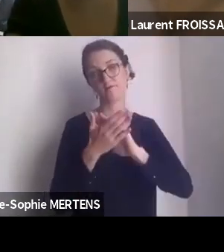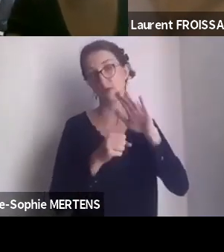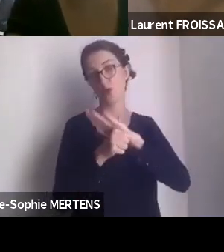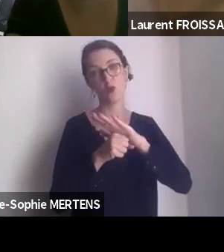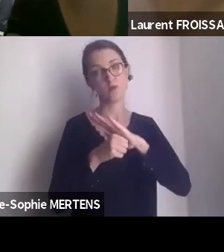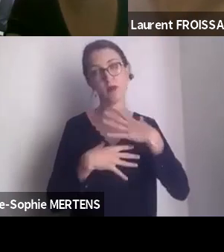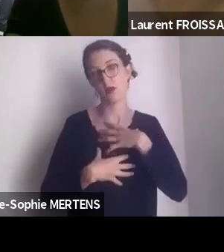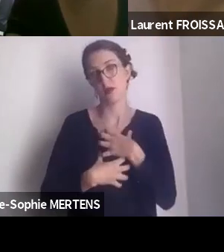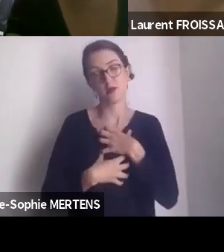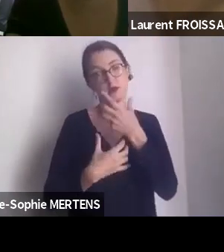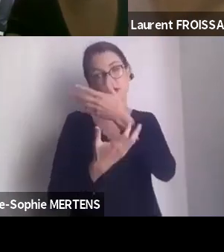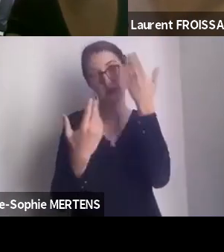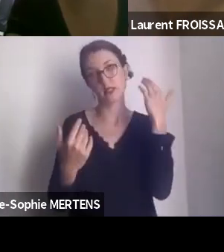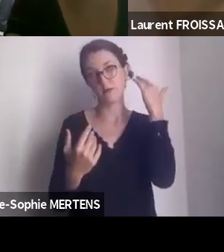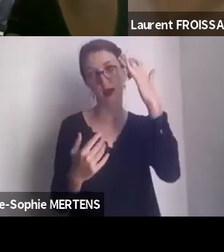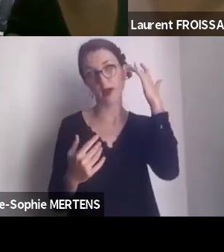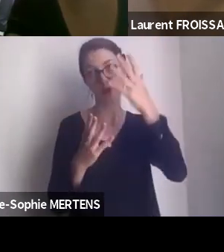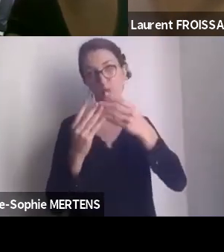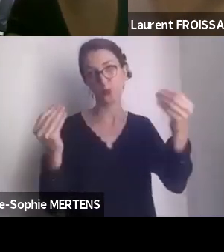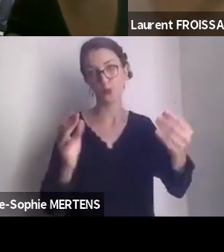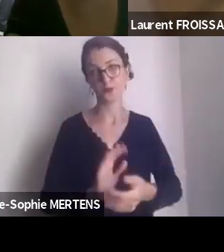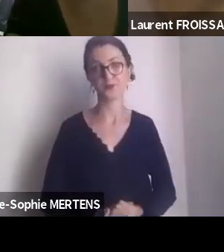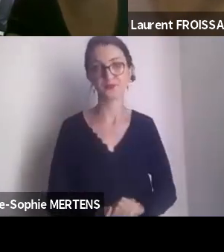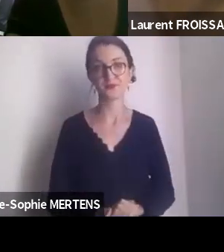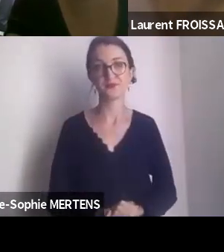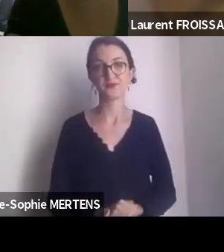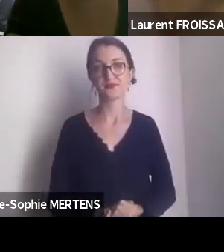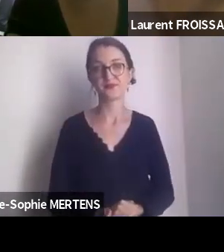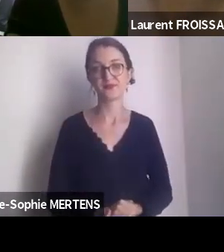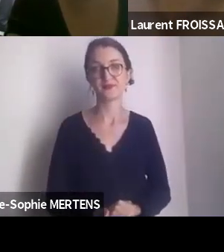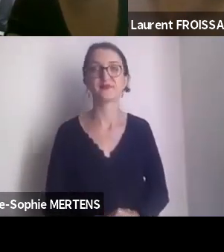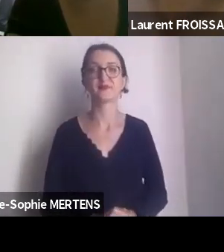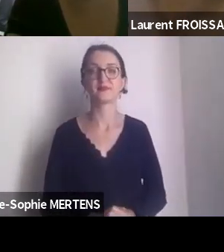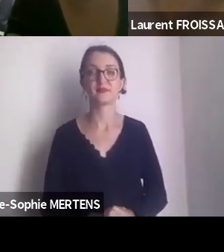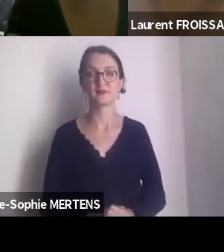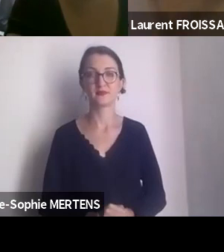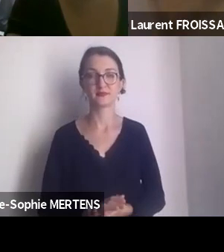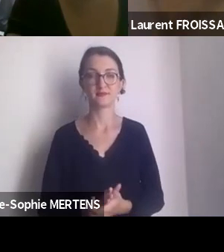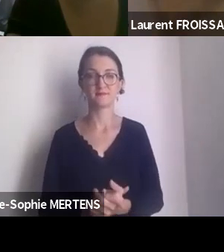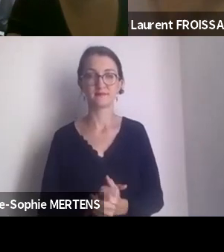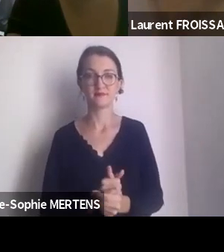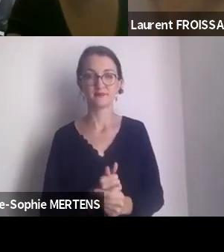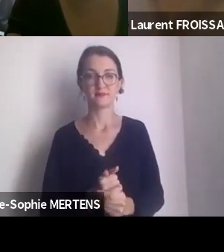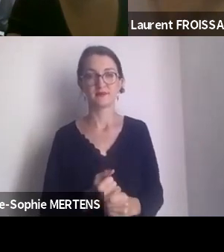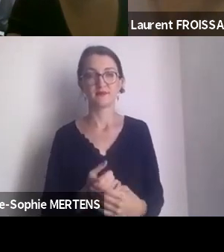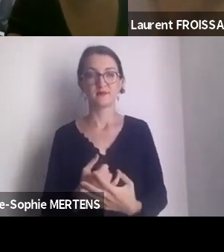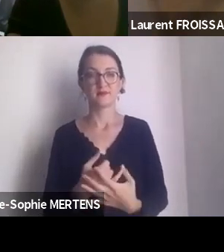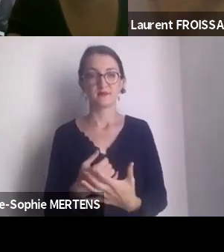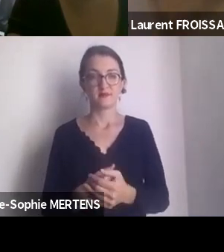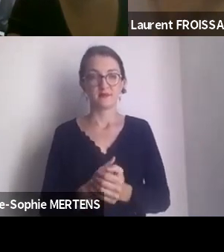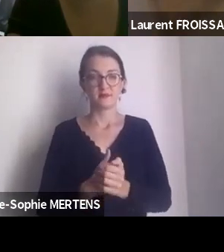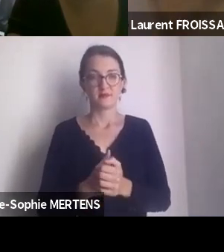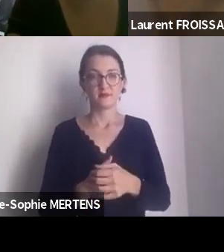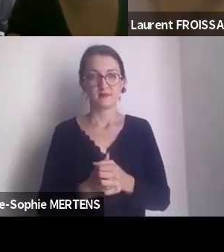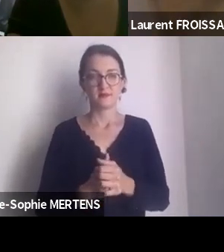Et bien sûr, on peut tous y répondre, hein, si vous le souhaitez. Là, je laisse ça répond encore. On